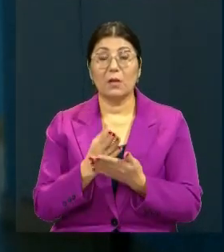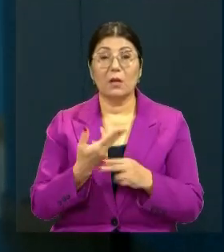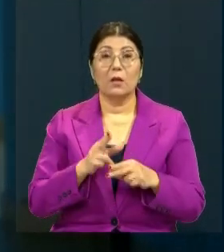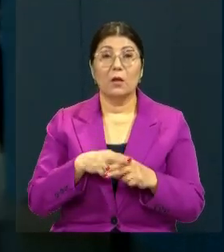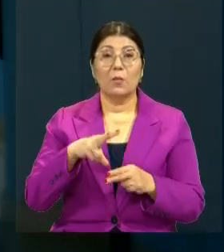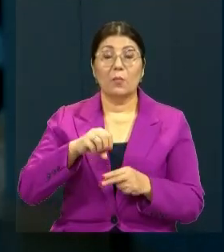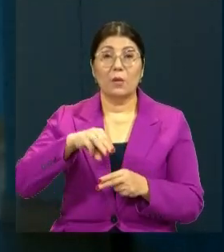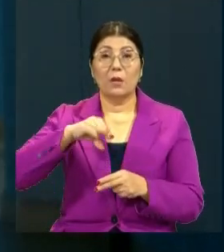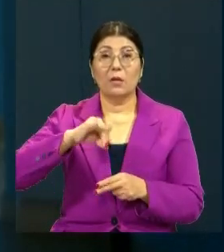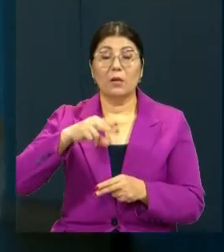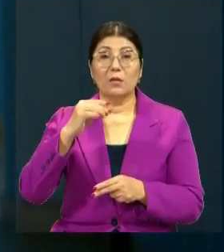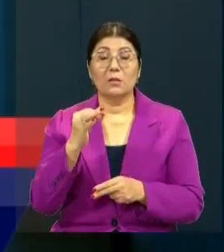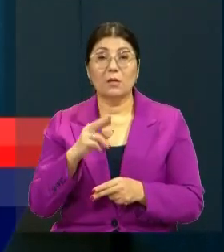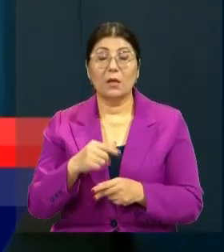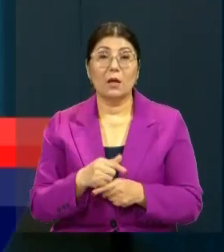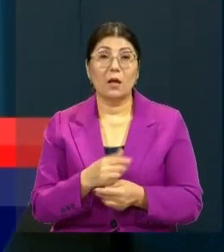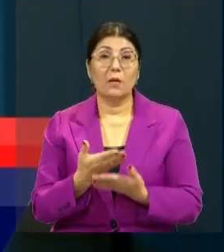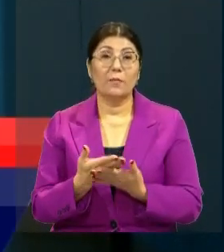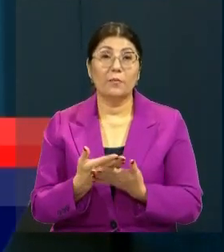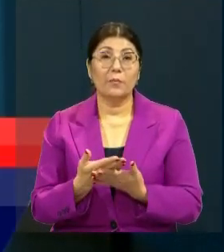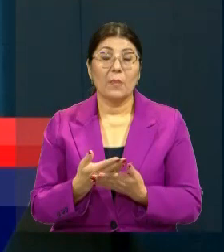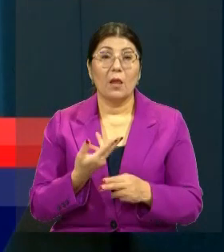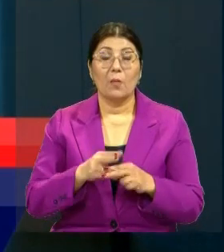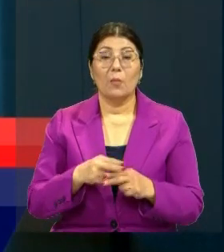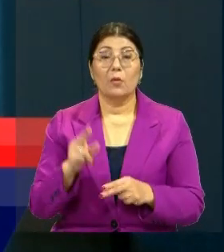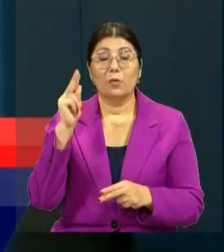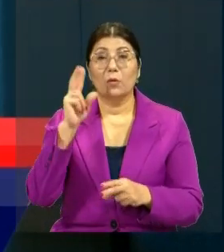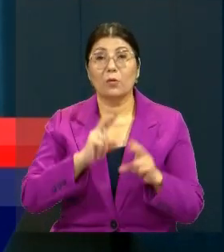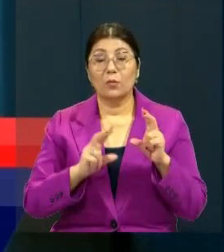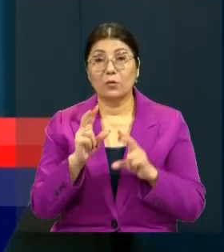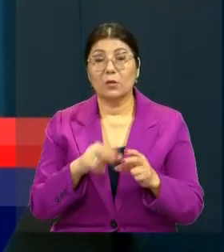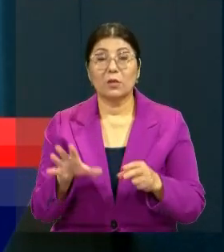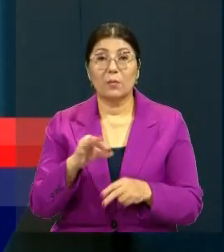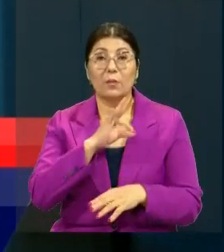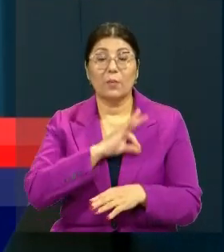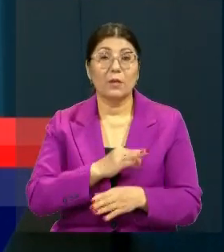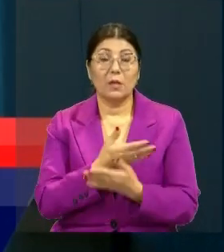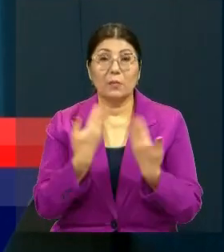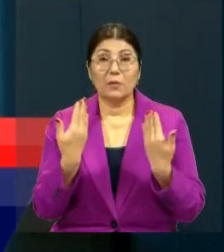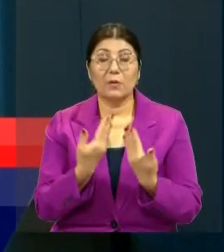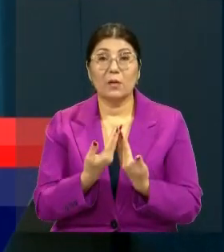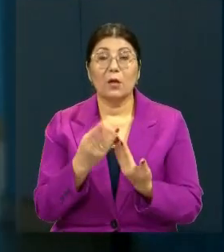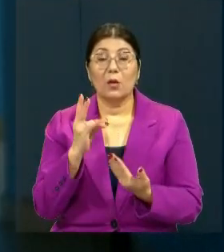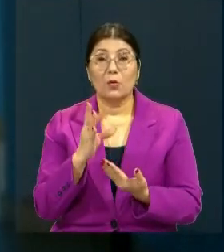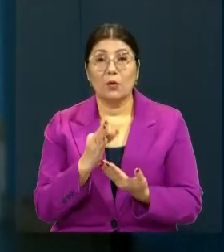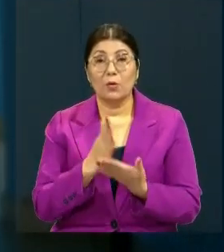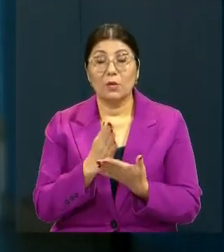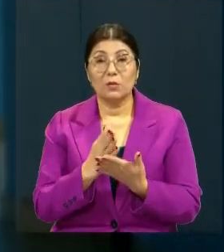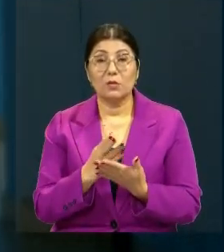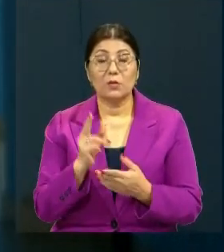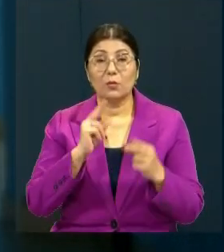мен көзқарас нейтралды болып табылады. Өйткені бұл курстар барлық жағдайда пайдалы емес деп айта алмаймын. Кейбір курстар, яғни кейбір